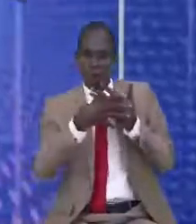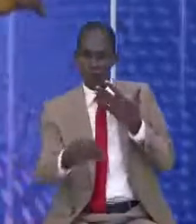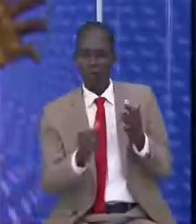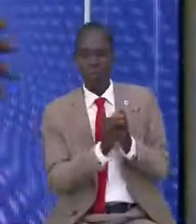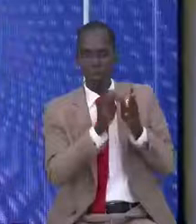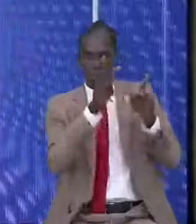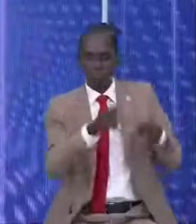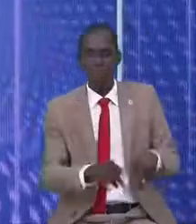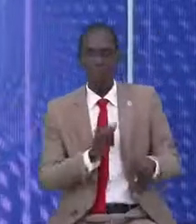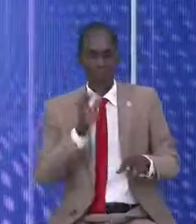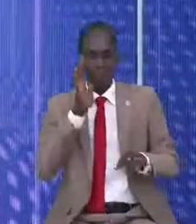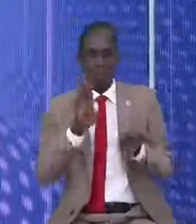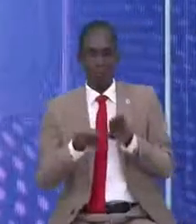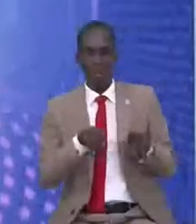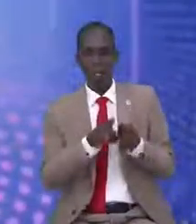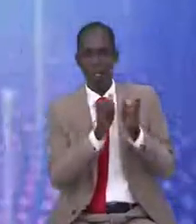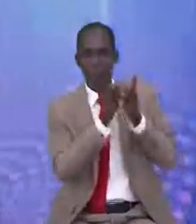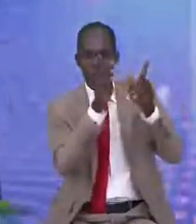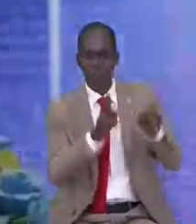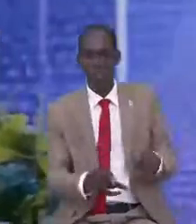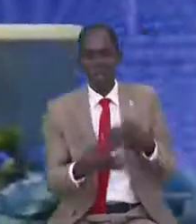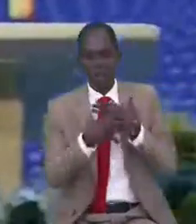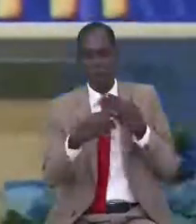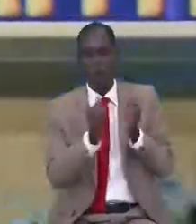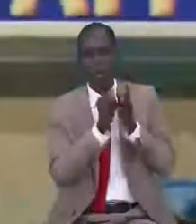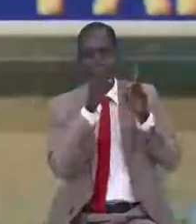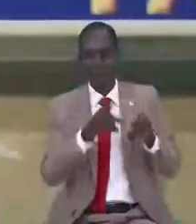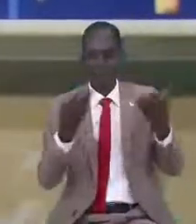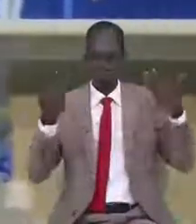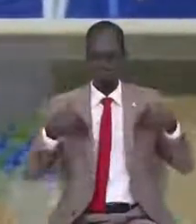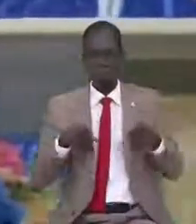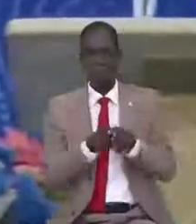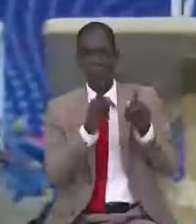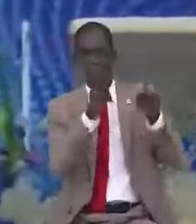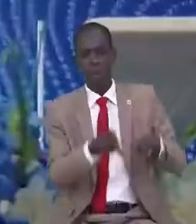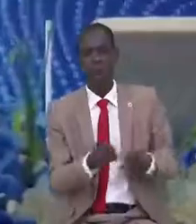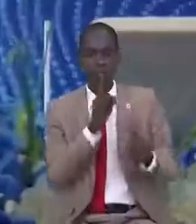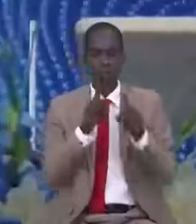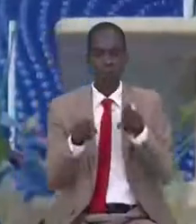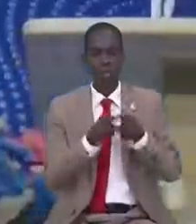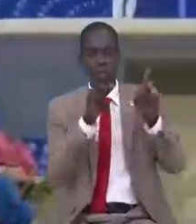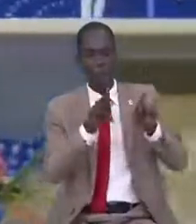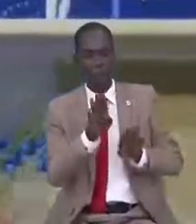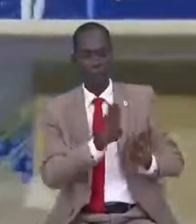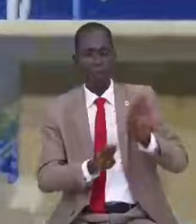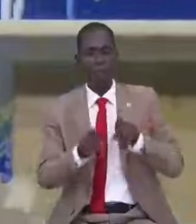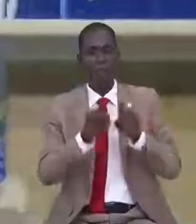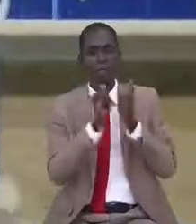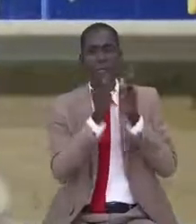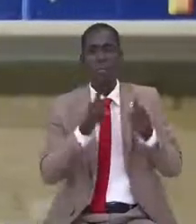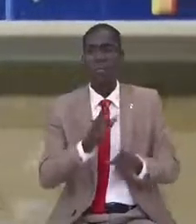vais agir comme lui et m'habiller comme lui et parler comme lui et me comporter comme lui.